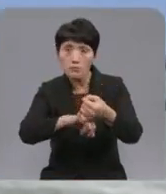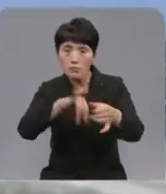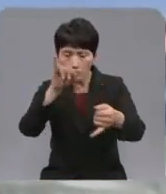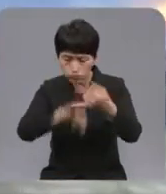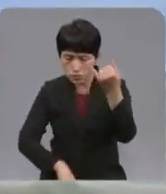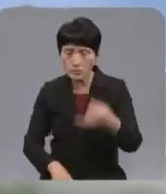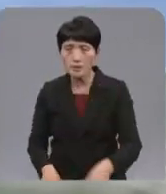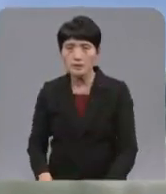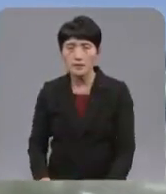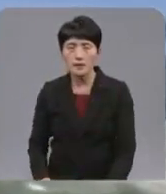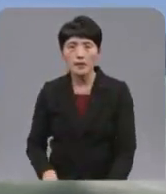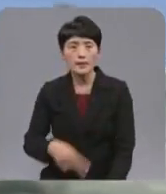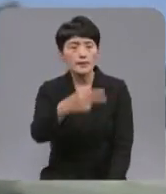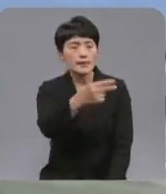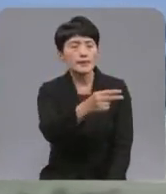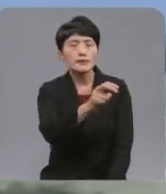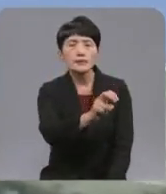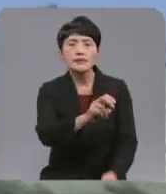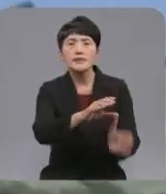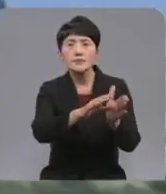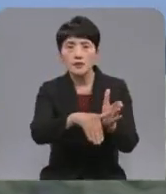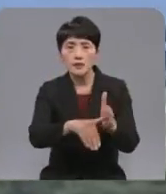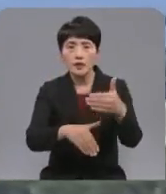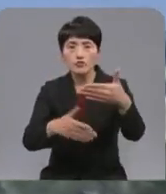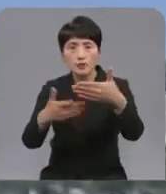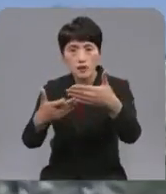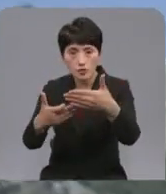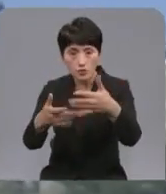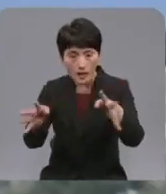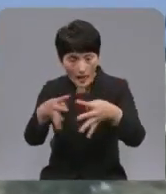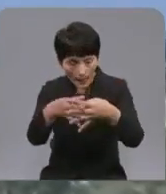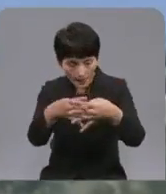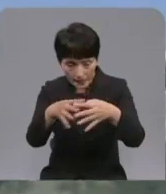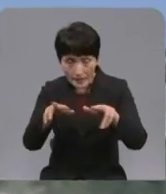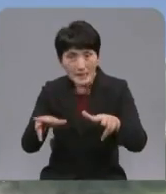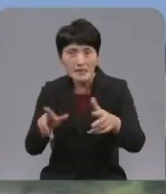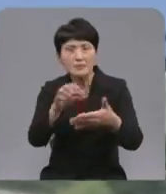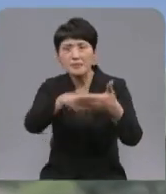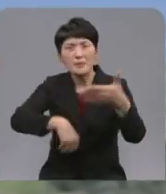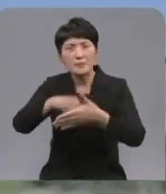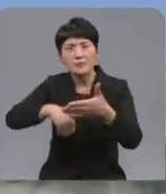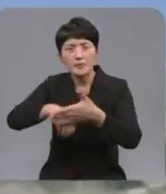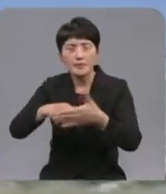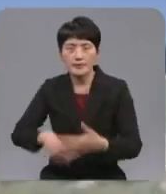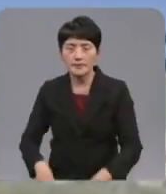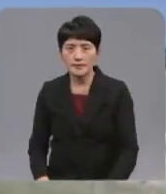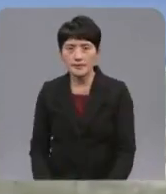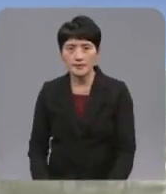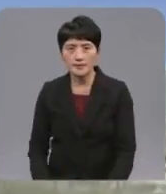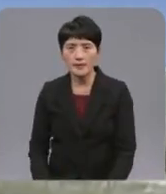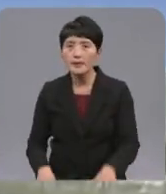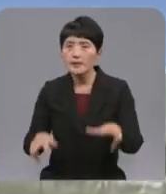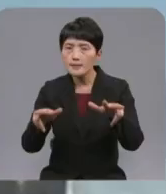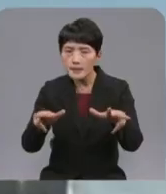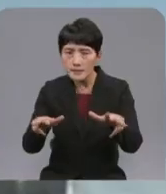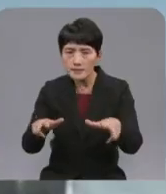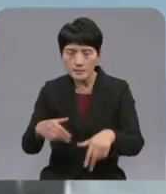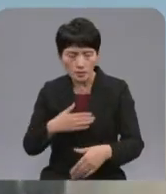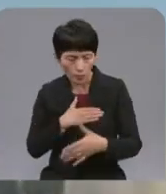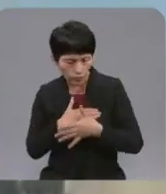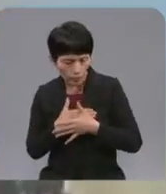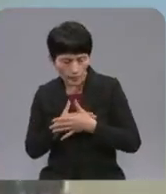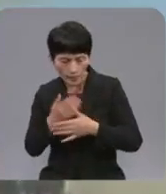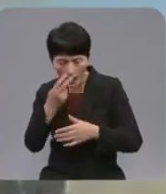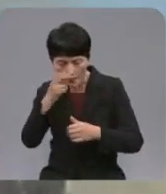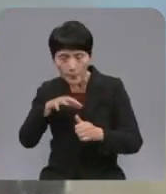再次出现北韩是敌人的表述。白皮书记述了去年北韩向海上缓冲区实施炮击等多